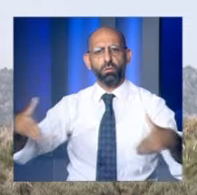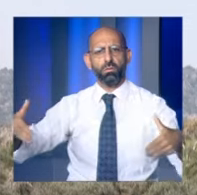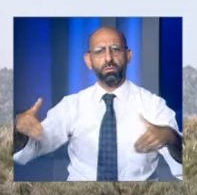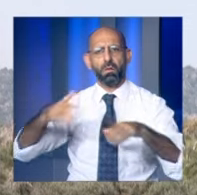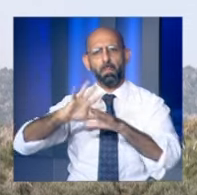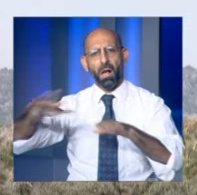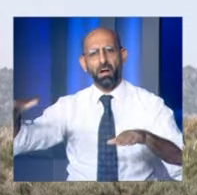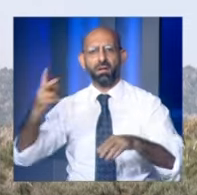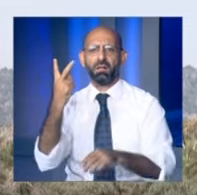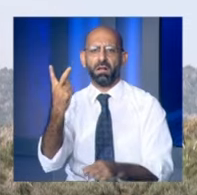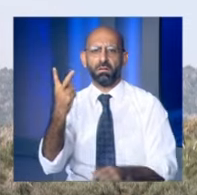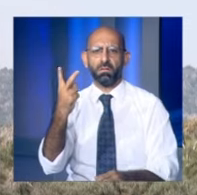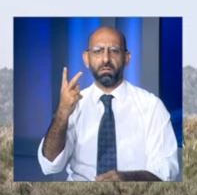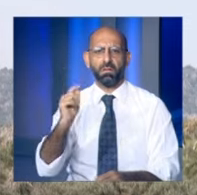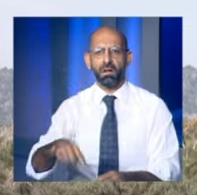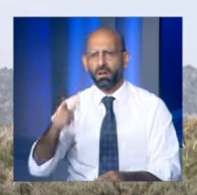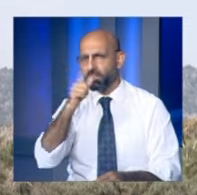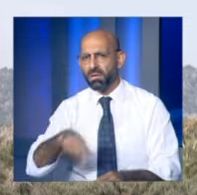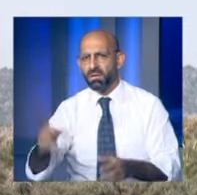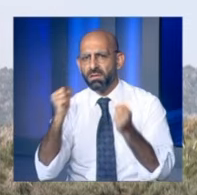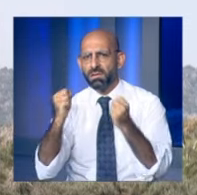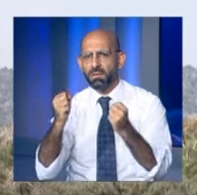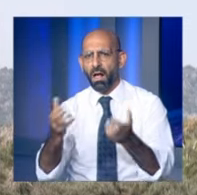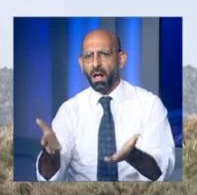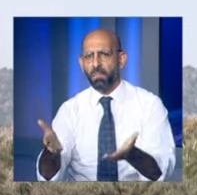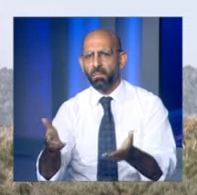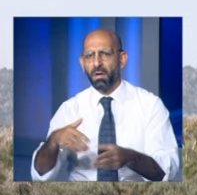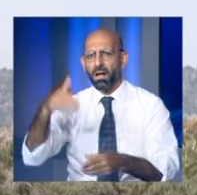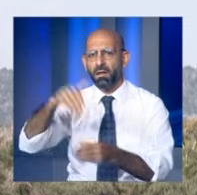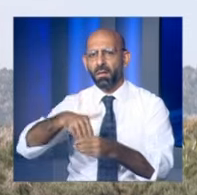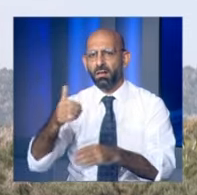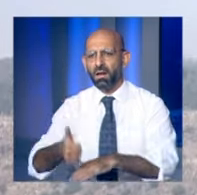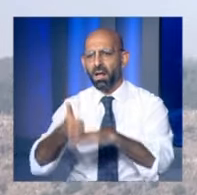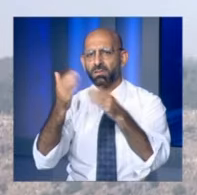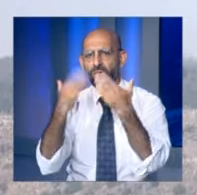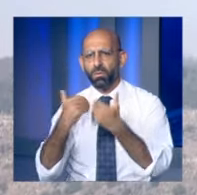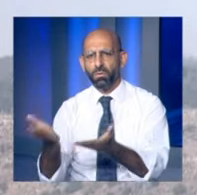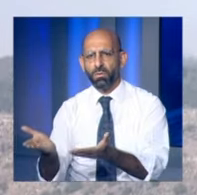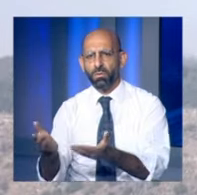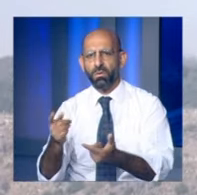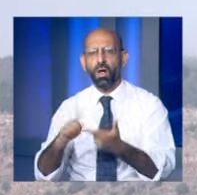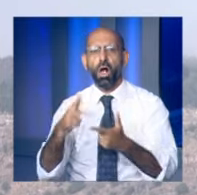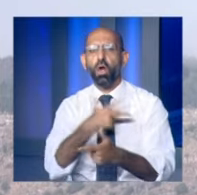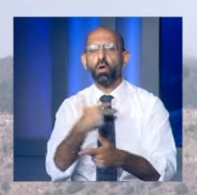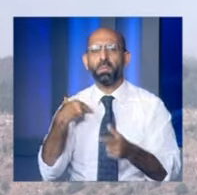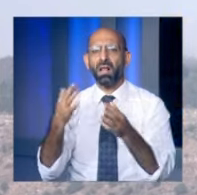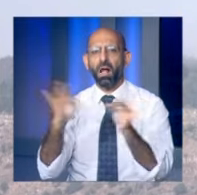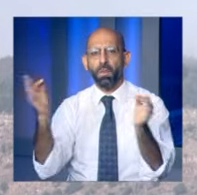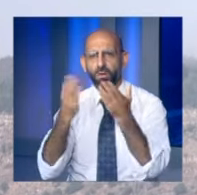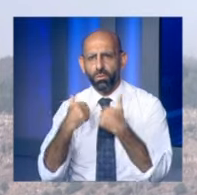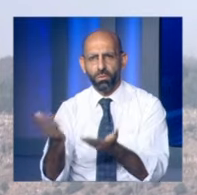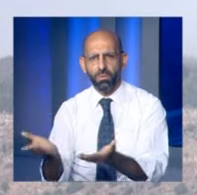ذلك الجنوب وفي الداخل وعلى الحدود البرية والبحرية أيضا. إن الظروف صعبة جدا في ظل عدم انتخاب رئيس